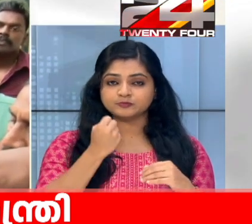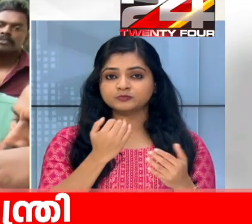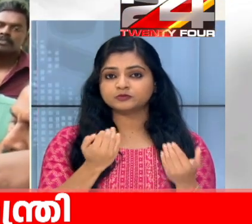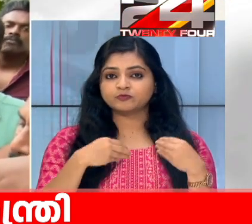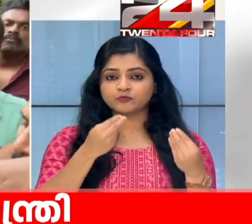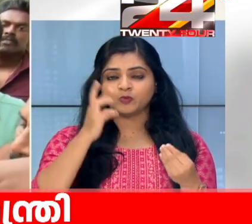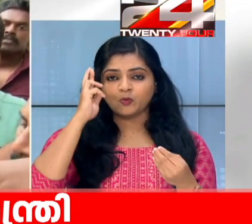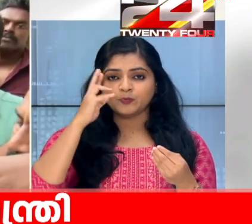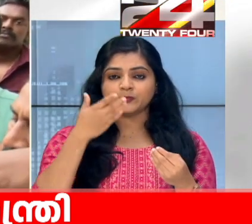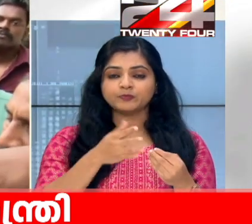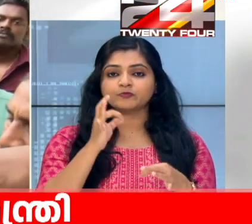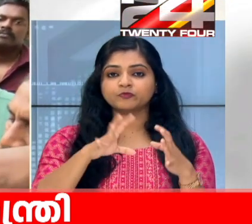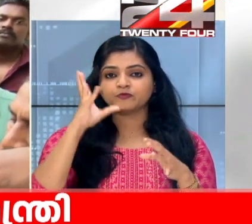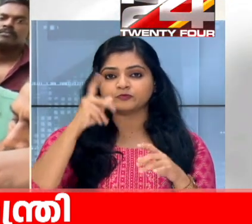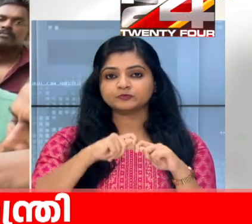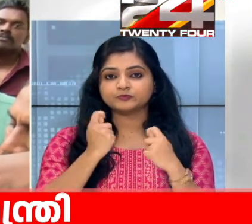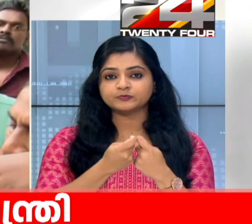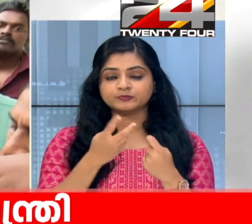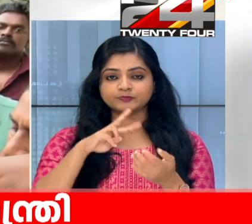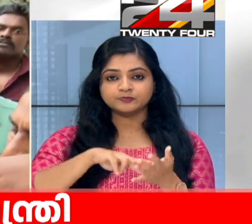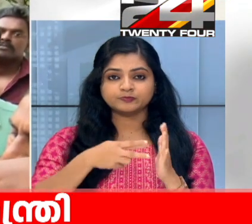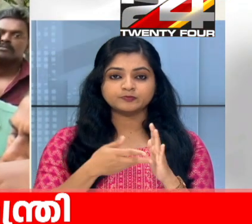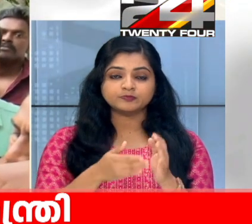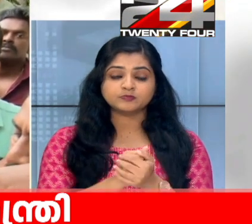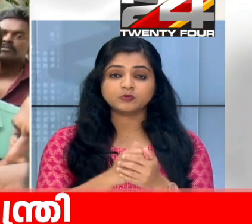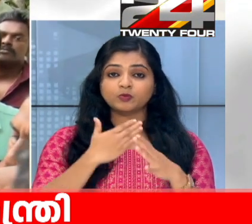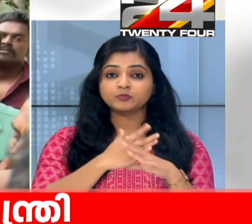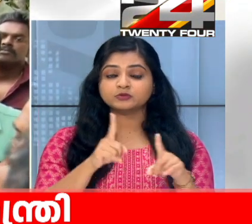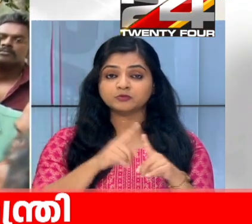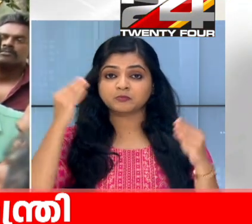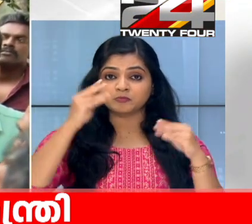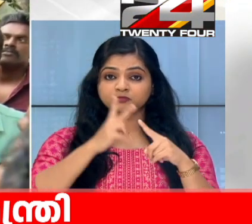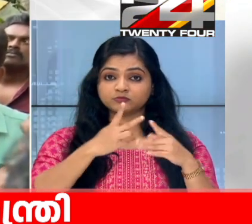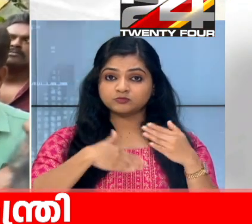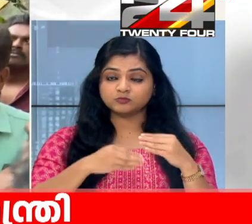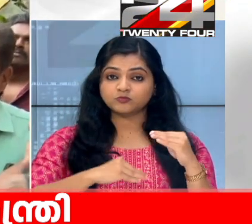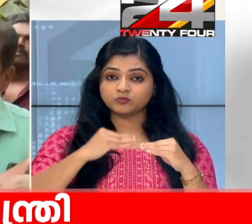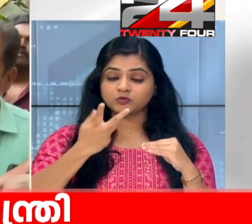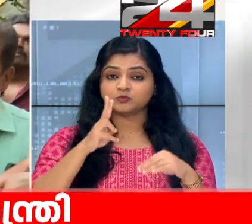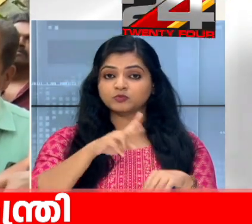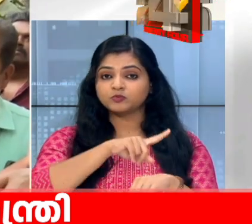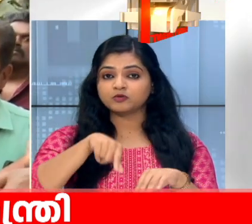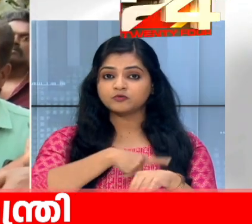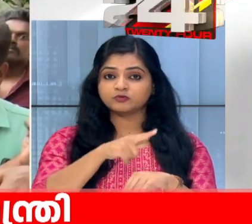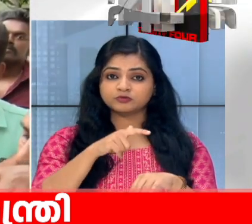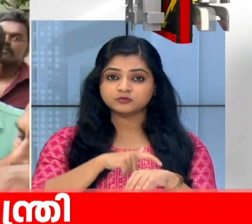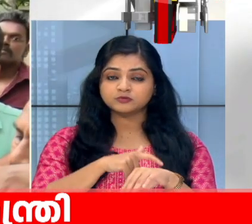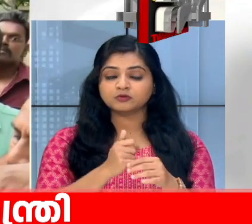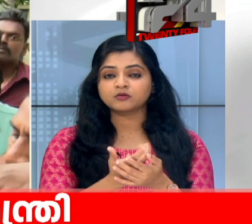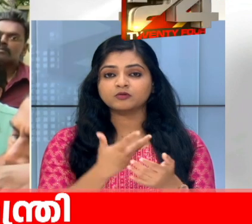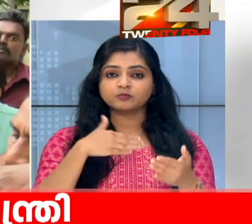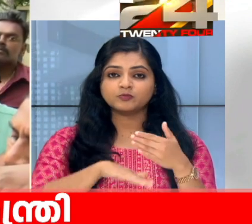ഉദ്ദേശിക്കുന്ന പോലെ കാര്യങ്ങൾ പോകാൻ വേണ്ടി പ്രതികൂല കാലാവസ്ഥ ഇതേപോലെ നിന്ന് കഴിഞ്ഞാൽ 2 മണിക്കൂർ കൊണ്ട് തന്നെ